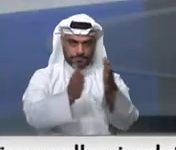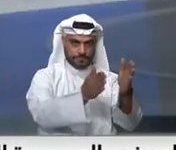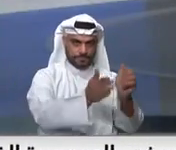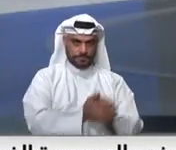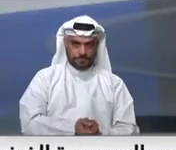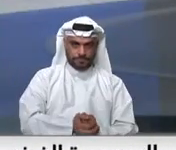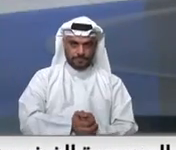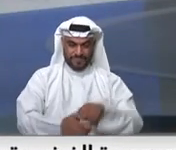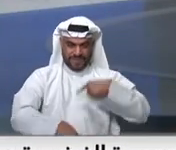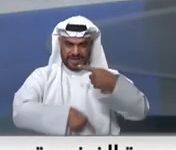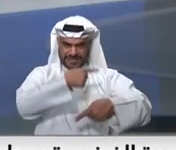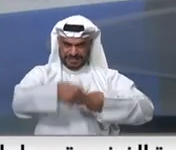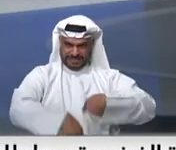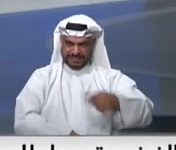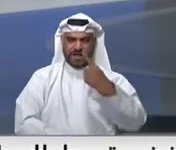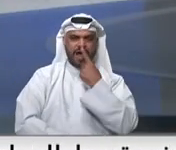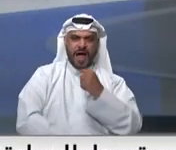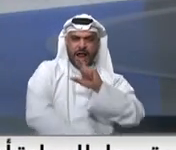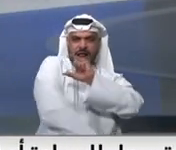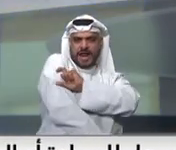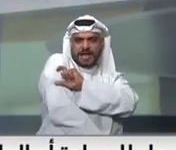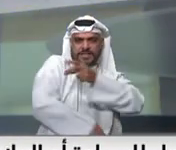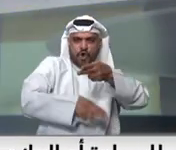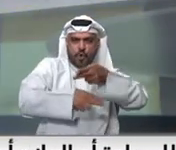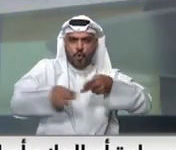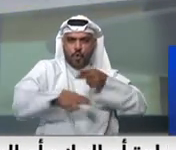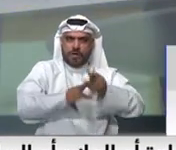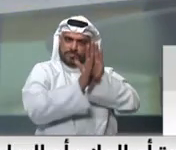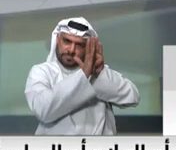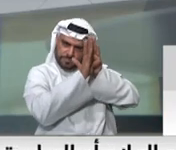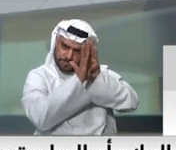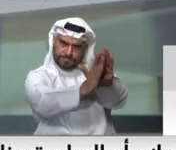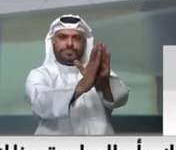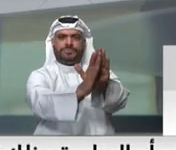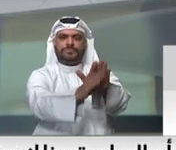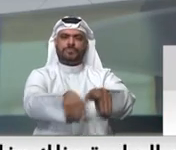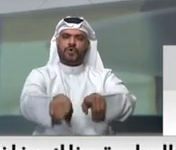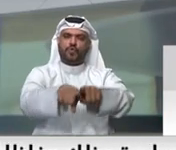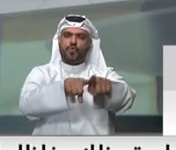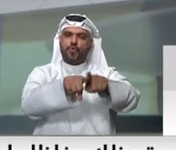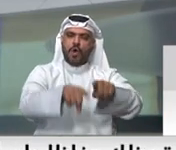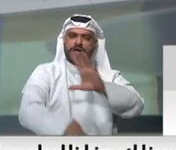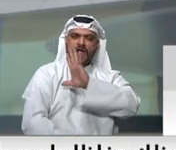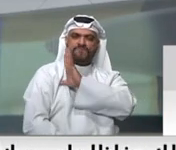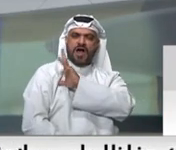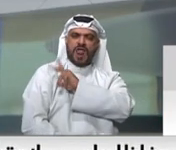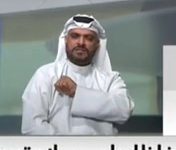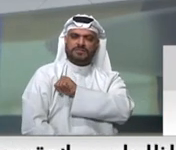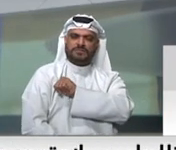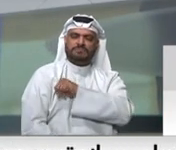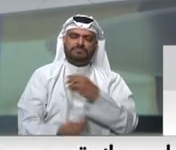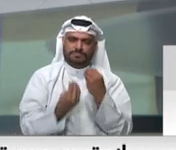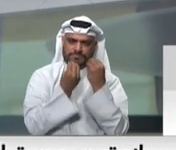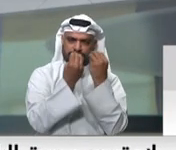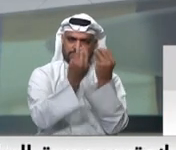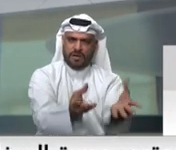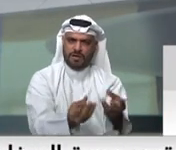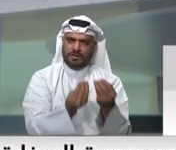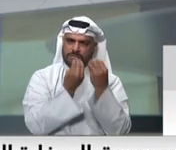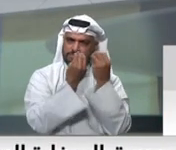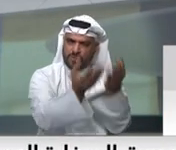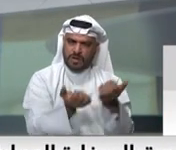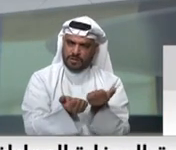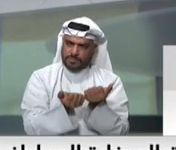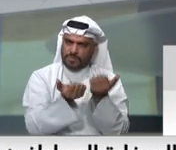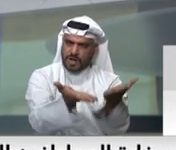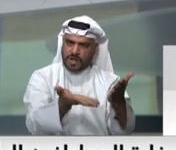تواصل جمعية الهلال الأحمر الكويتية الوقوف بجوار إخواننا في الأراضي المحتلة وتقديم المساعدات